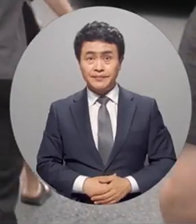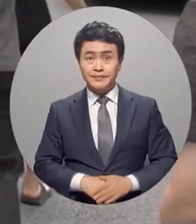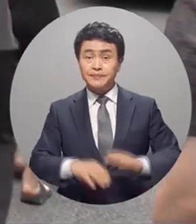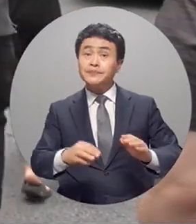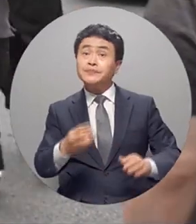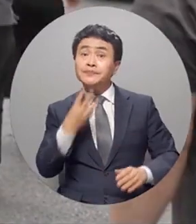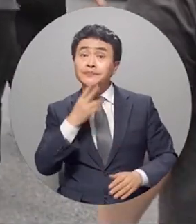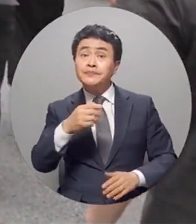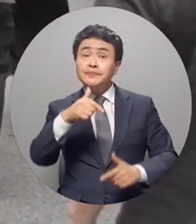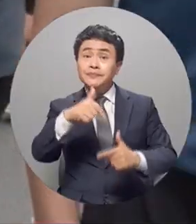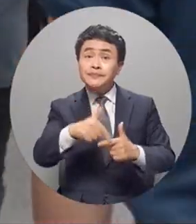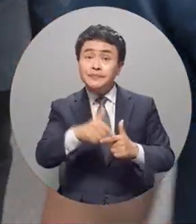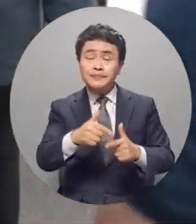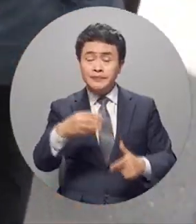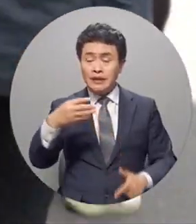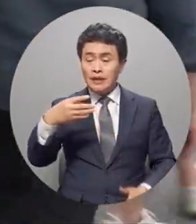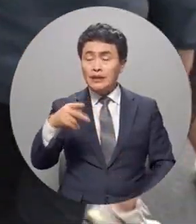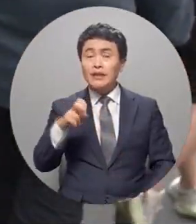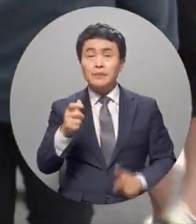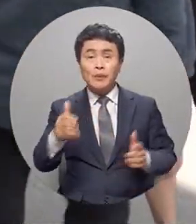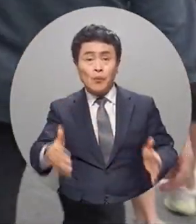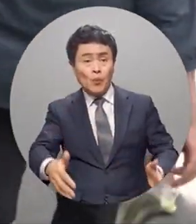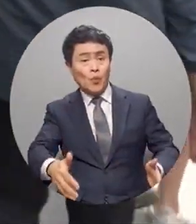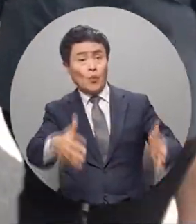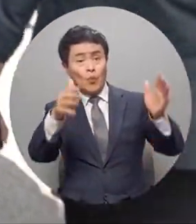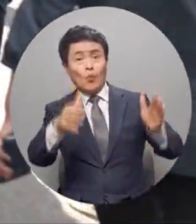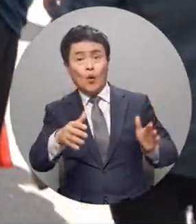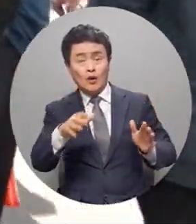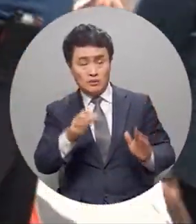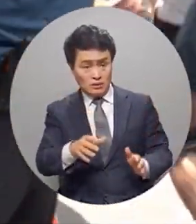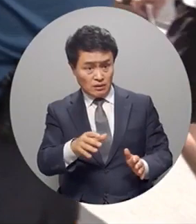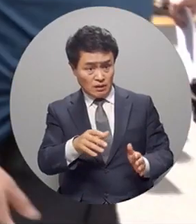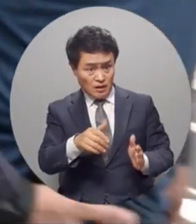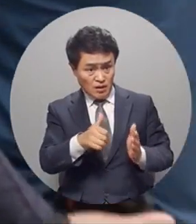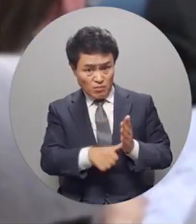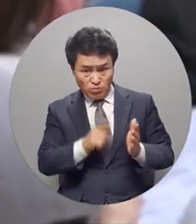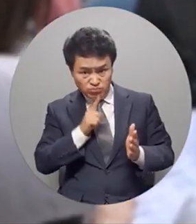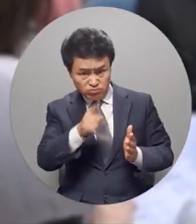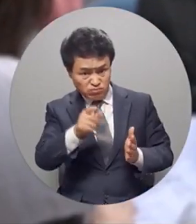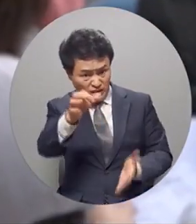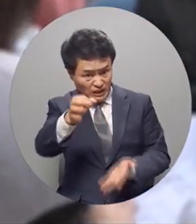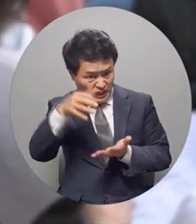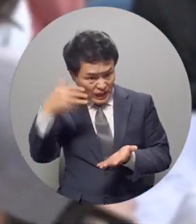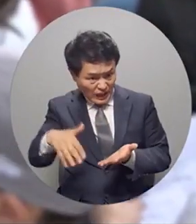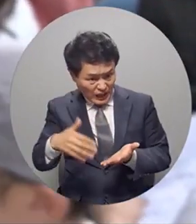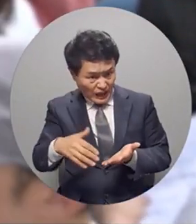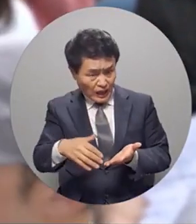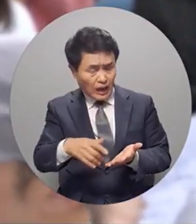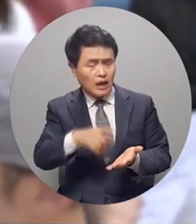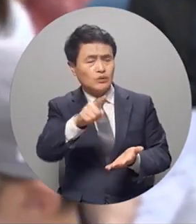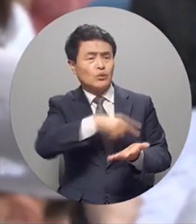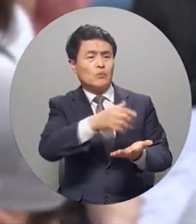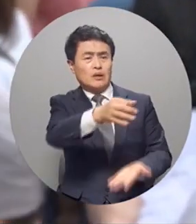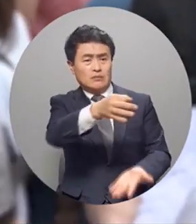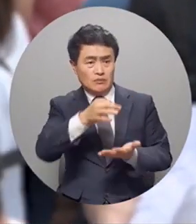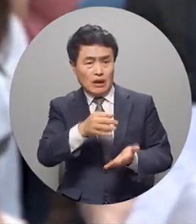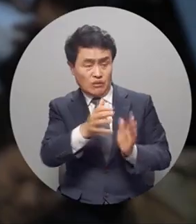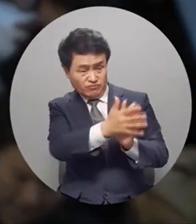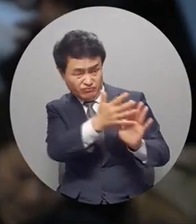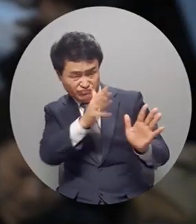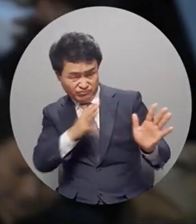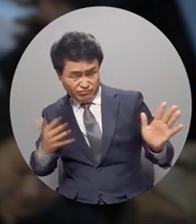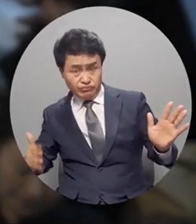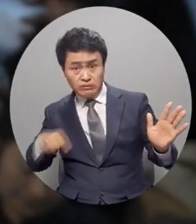서울 강남의 팀원 본사 앞. 환불을 받으려는 고객들이 건물 너머까지 길게 줄을 섰습니다. 계단과